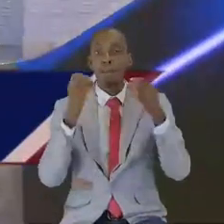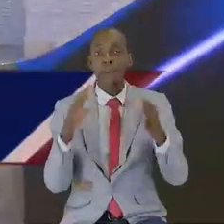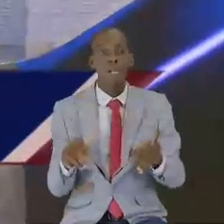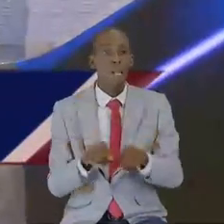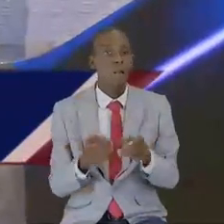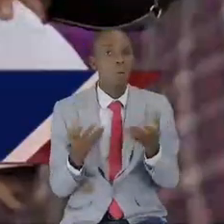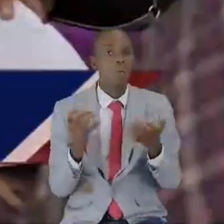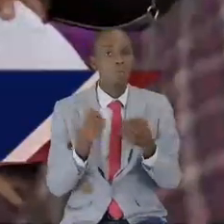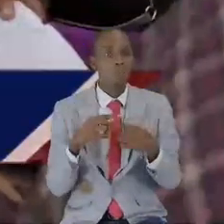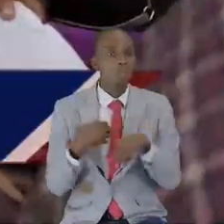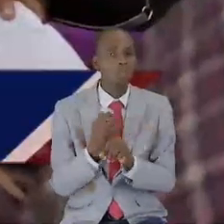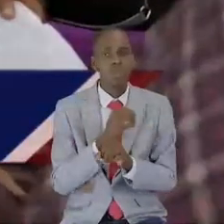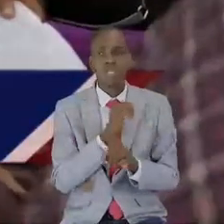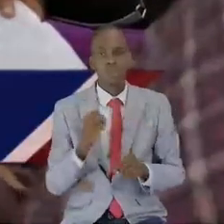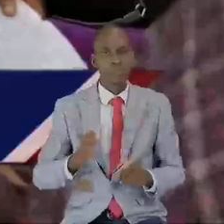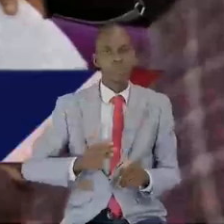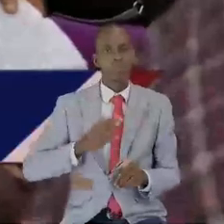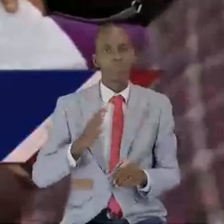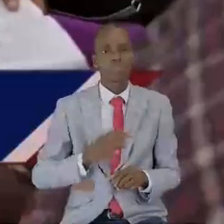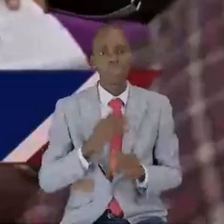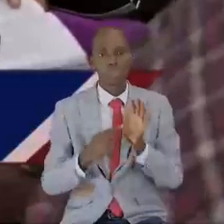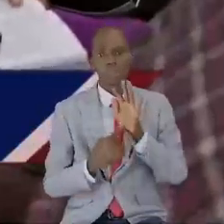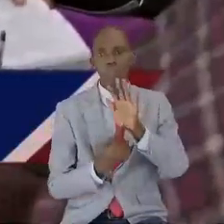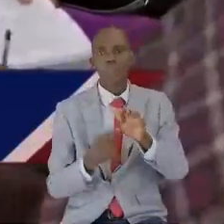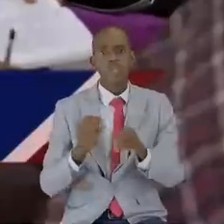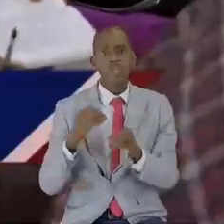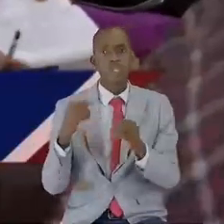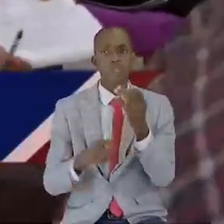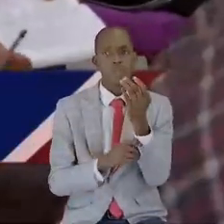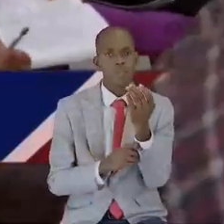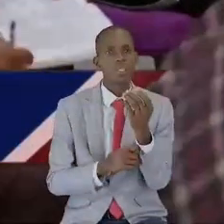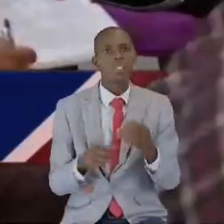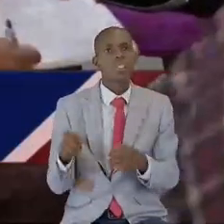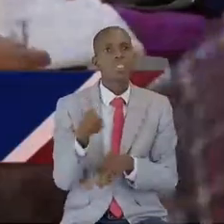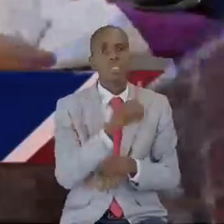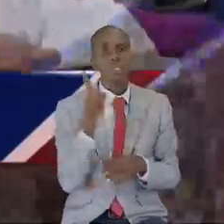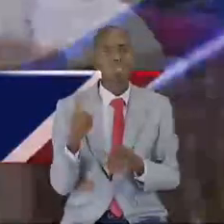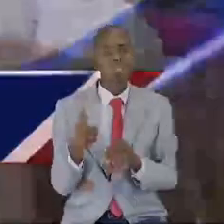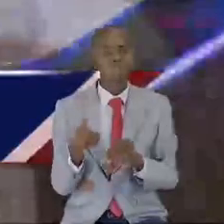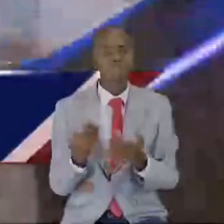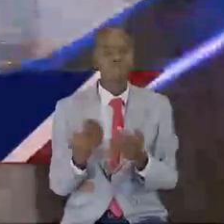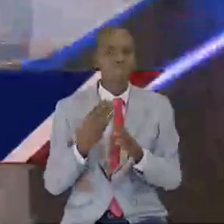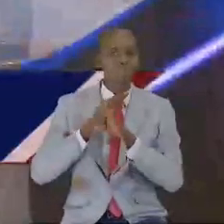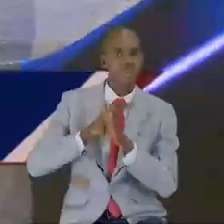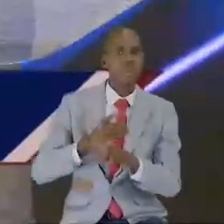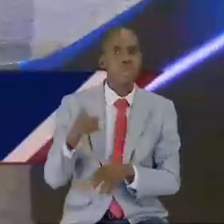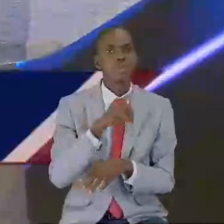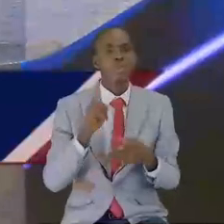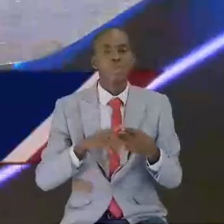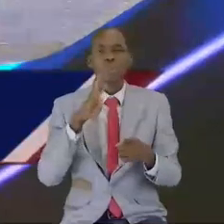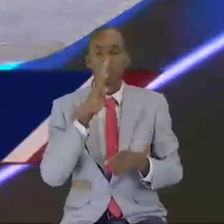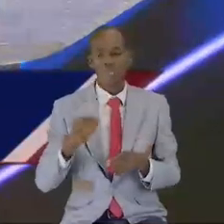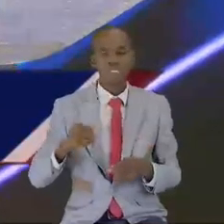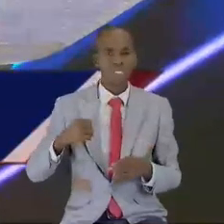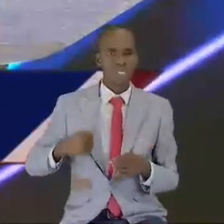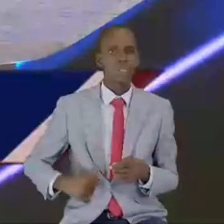Galates 6, 12. Tous ceux qui veulent se rendre agréables selon la chair vous contraignent à vous faire circoncire